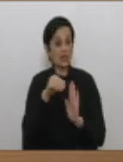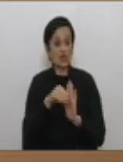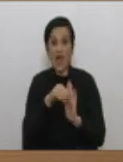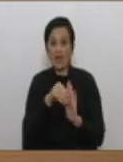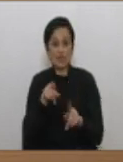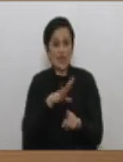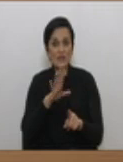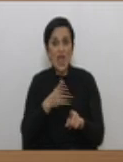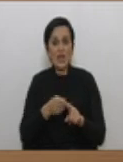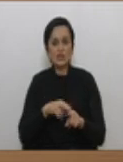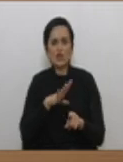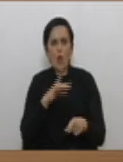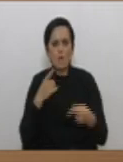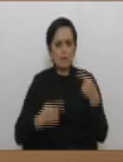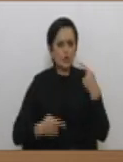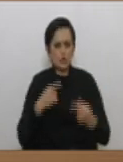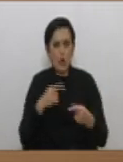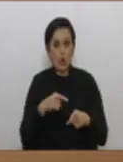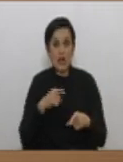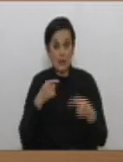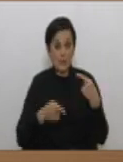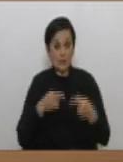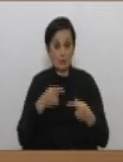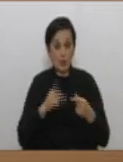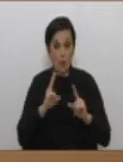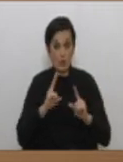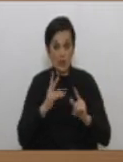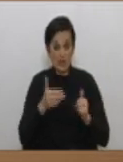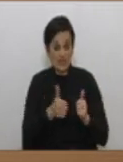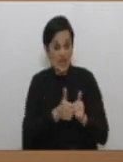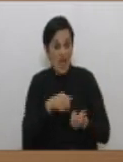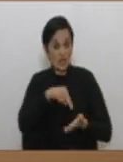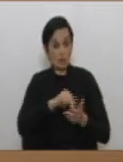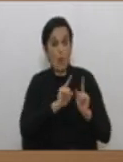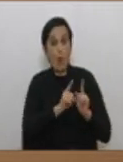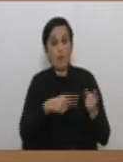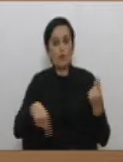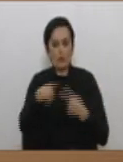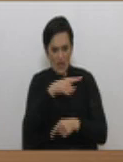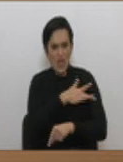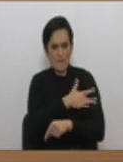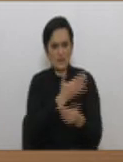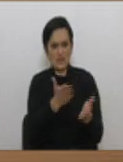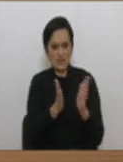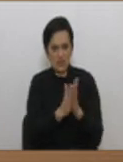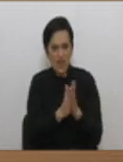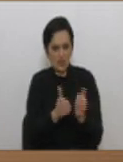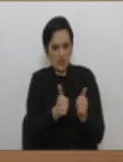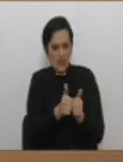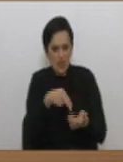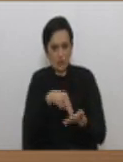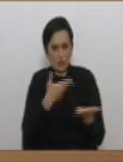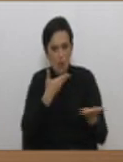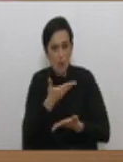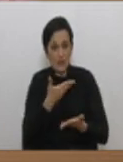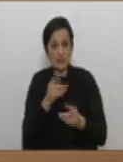es iqo brzola, vints am brzolashi გამოუცხადა თანადგომა ოპოზიციას ყველა იმსახურებს ტაში და თანადგომას ნამდვილად. Ეხლა